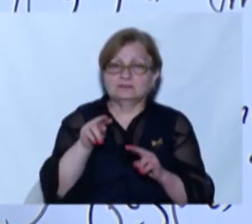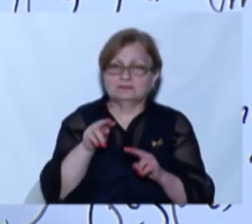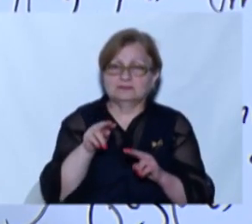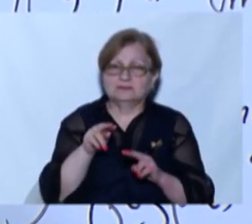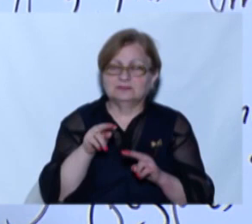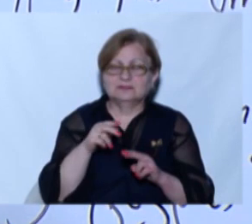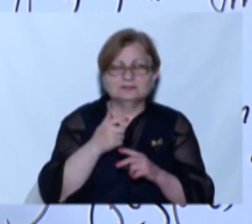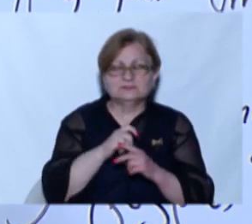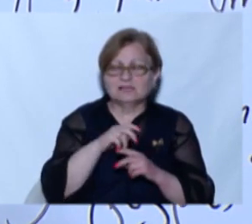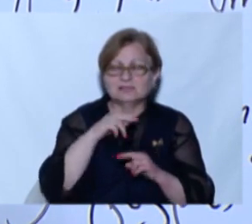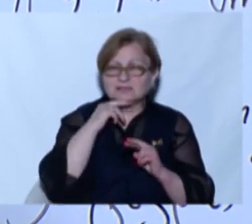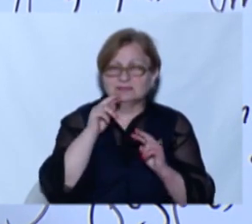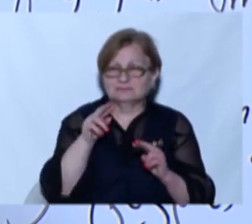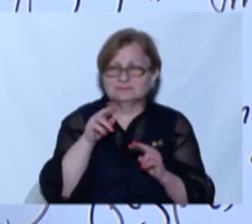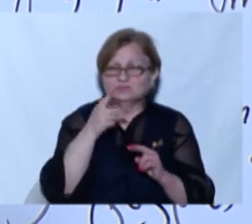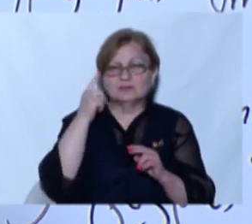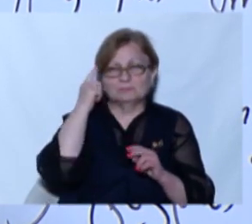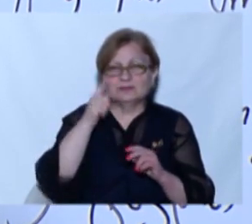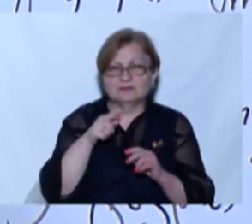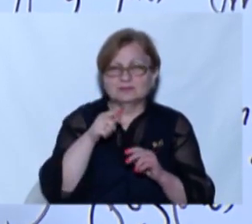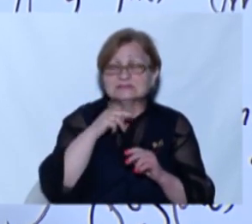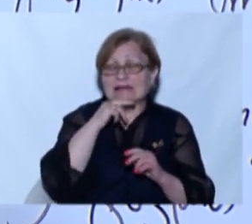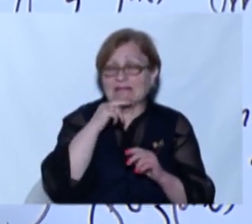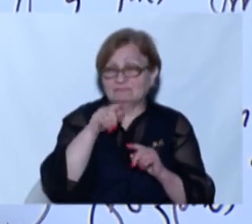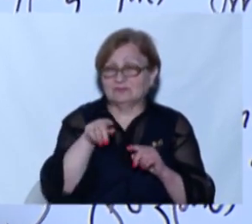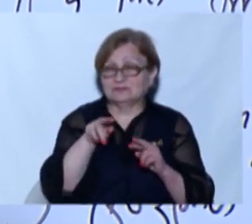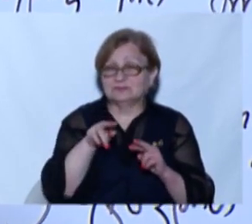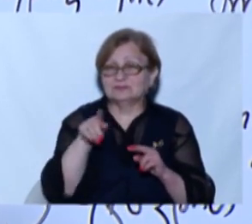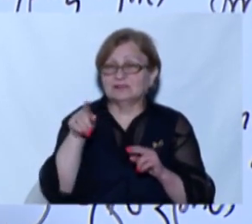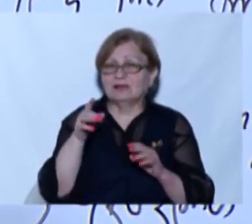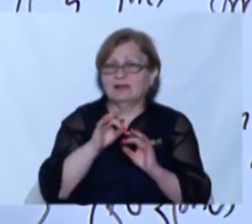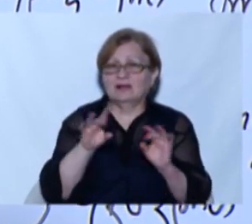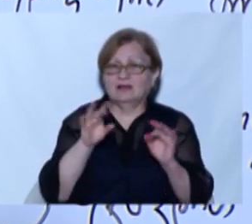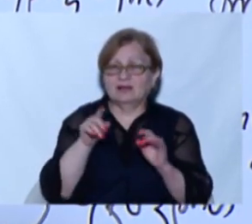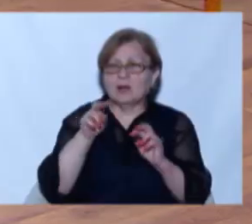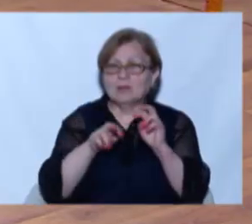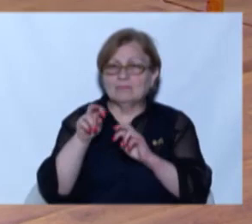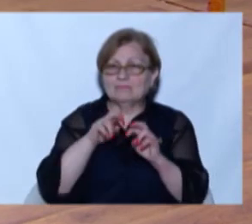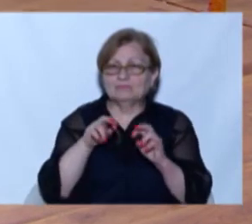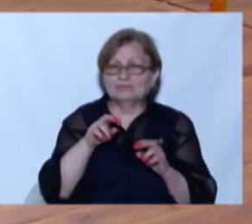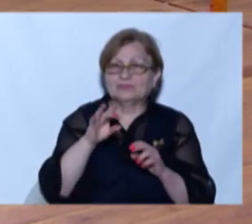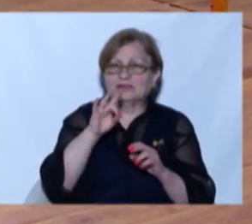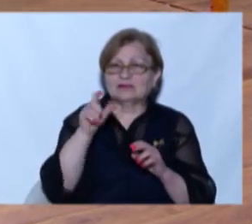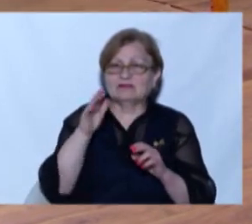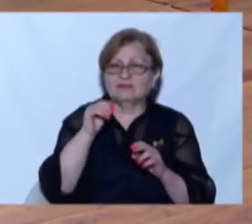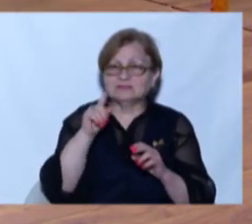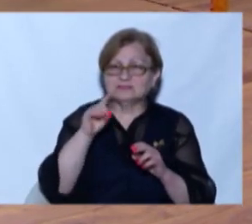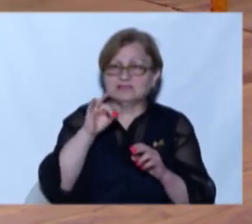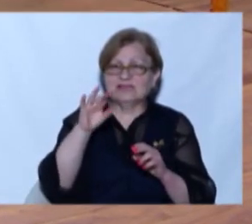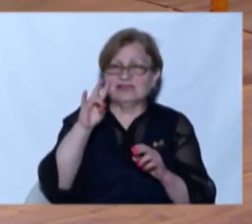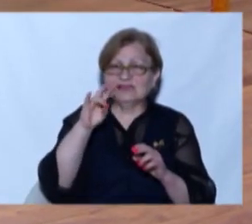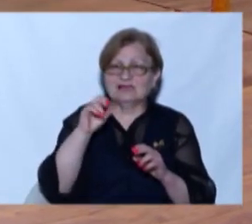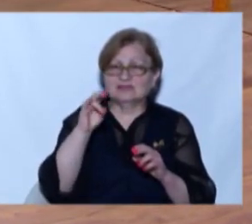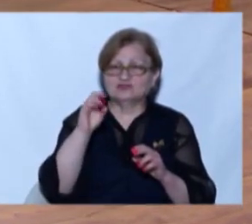ყურადღება მისაქცევია უთუოდ. დააკვირდით ამ მოთხრობას, მოძებნეთ რევაზ ინანიშვილის